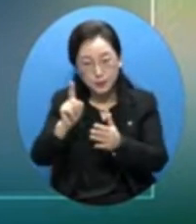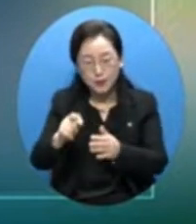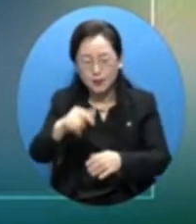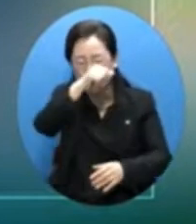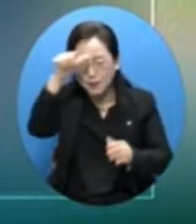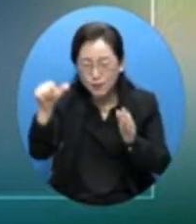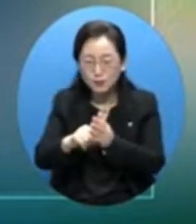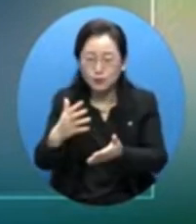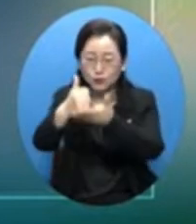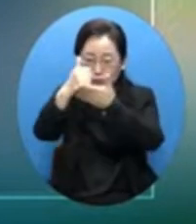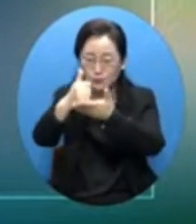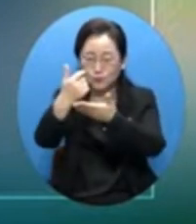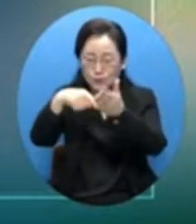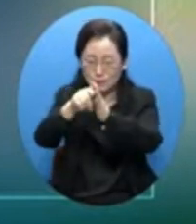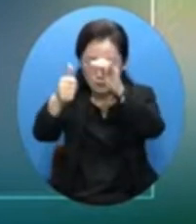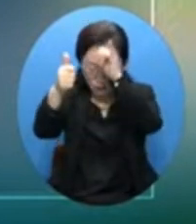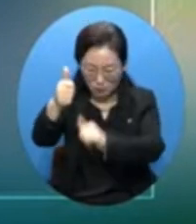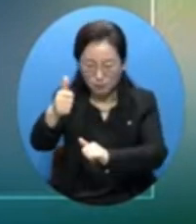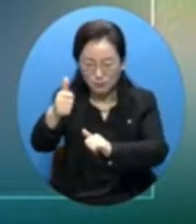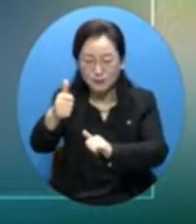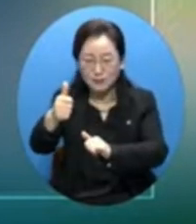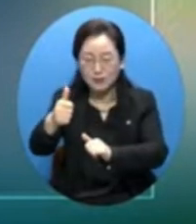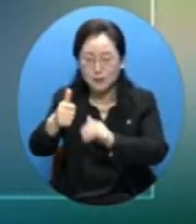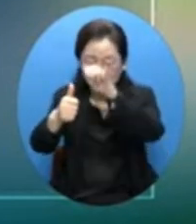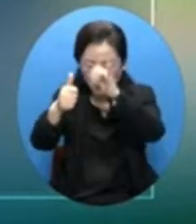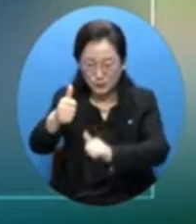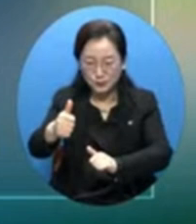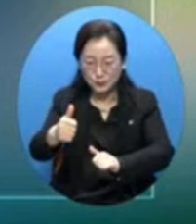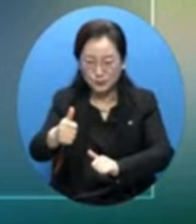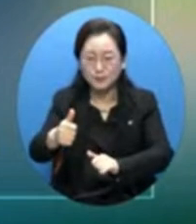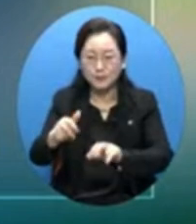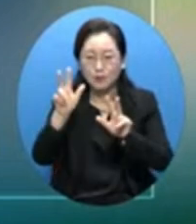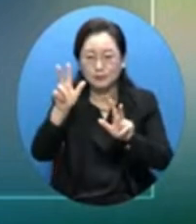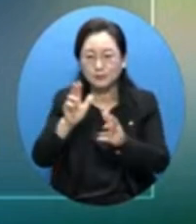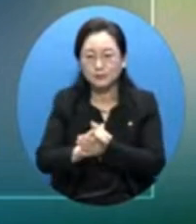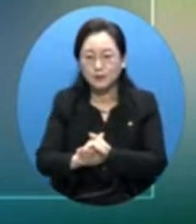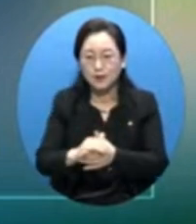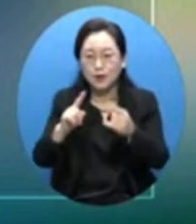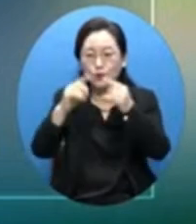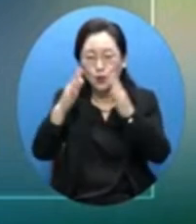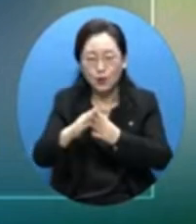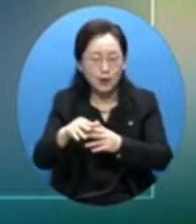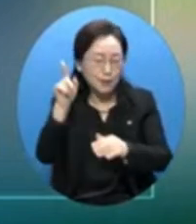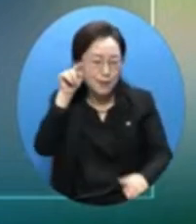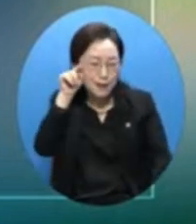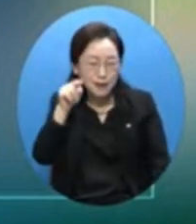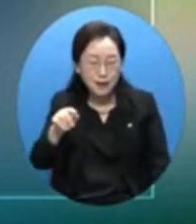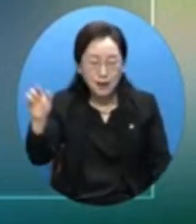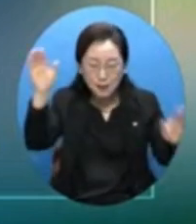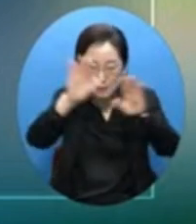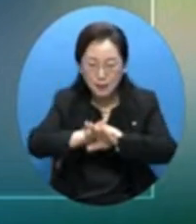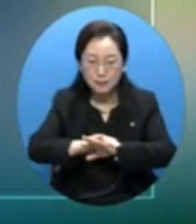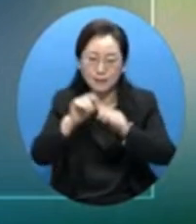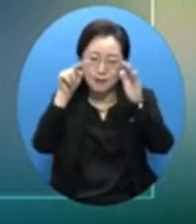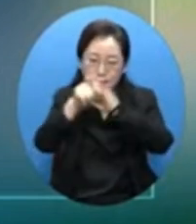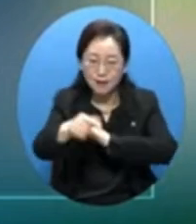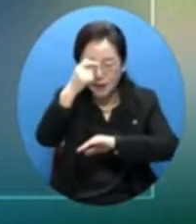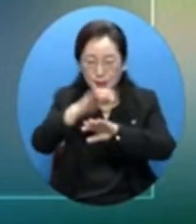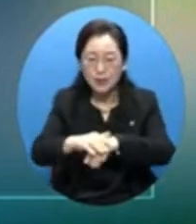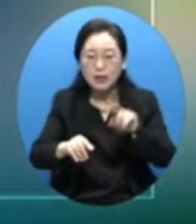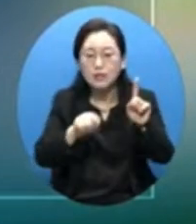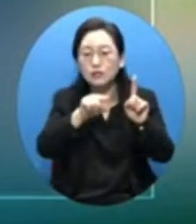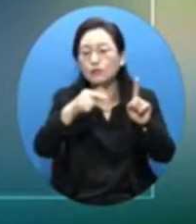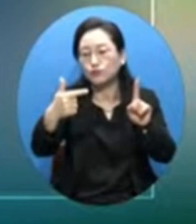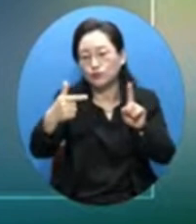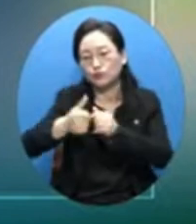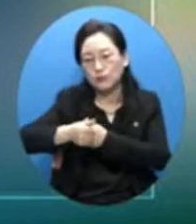평생 주님을 위해 살 것이다, 주님을 위해 살기로 결심을 하고 교회에서 매일 저녁 예배를 드렸는데 매일 밤마다 1.6km를